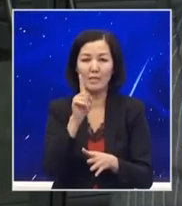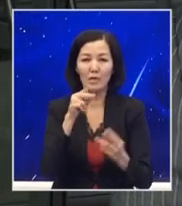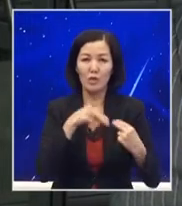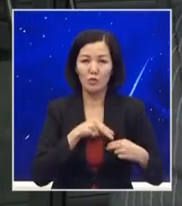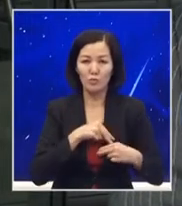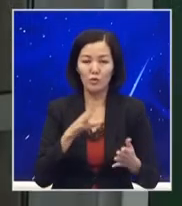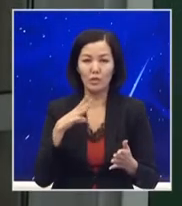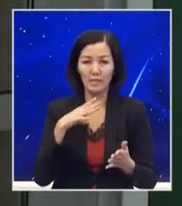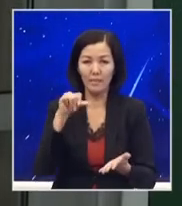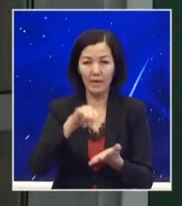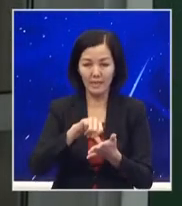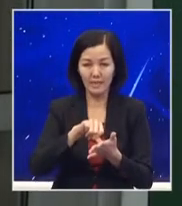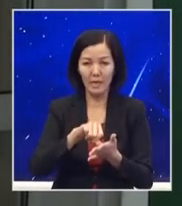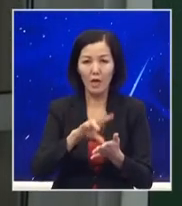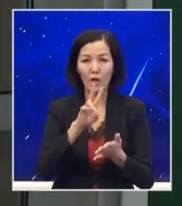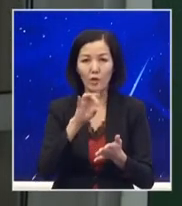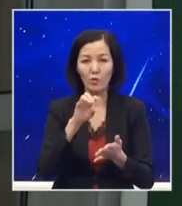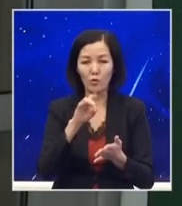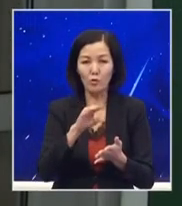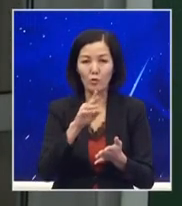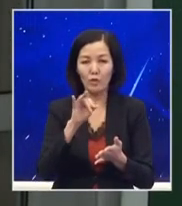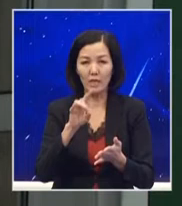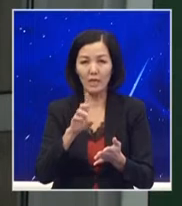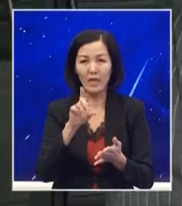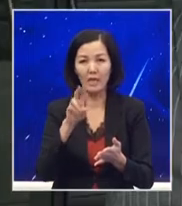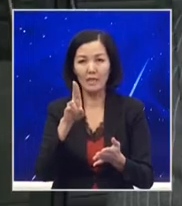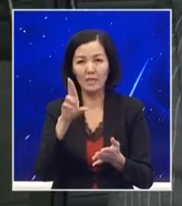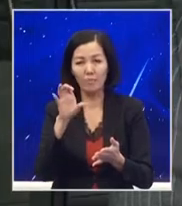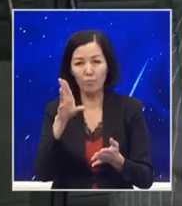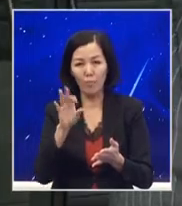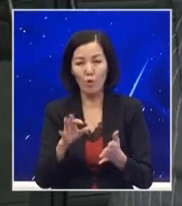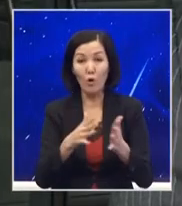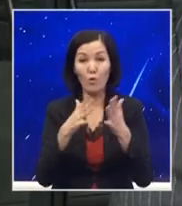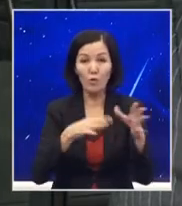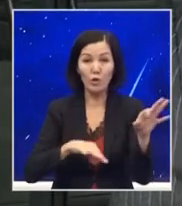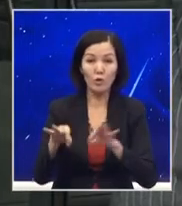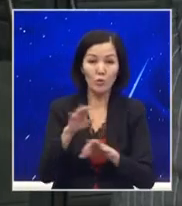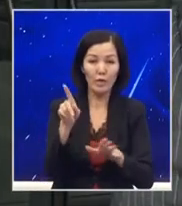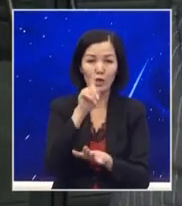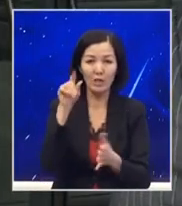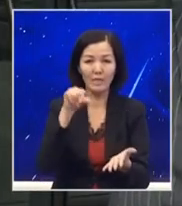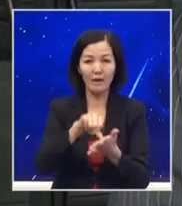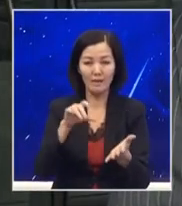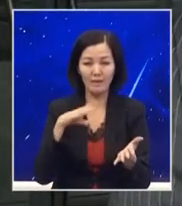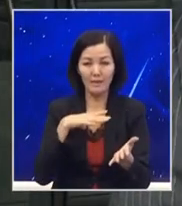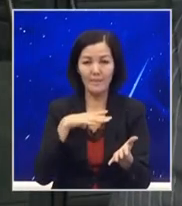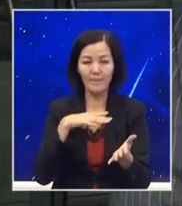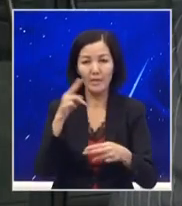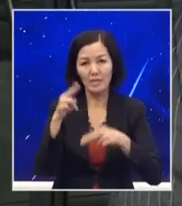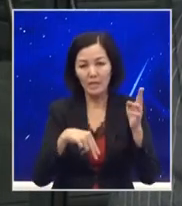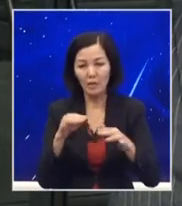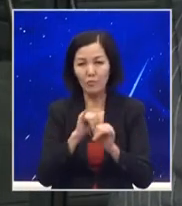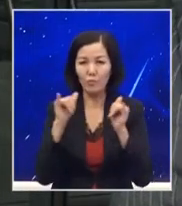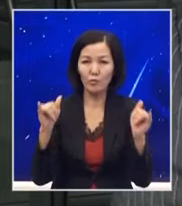жасап келген. Нұрлы жер, Экспо және көптеген басқа үлкен-үлкен жобаларға да жасыл елдер қатысты, соның салуына, соның